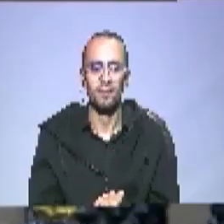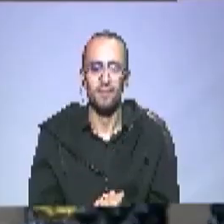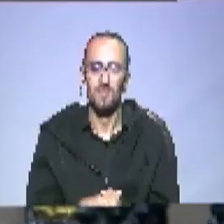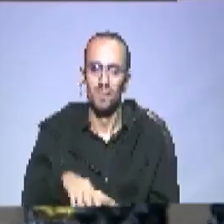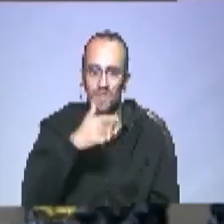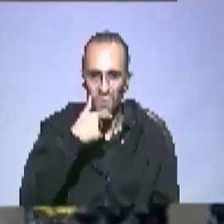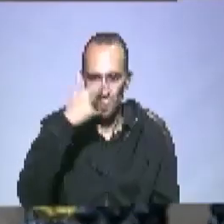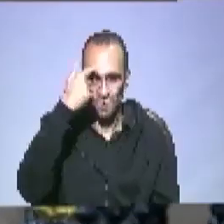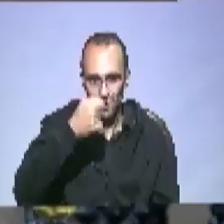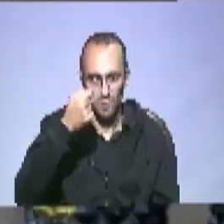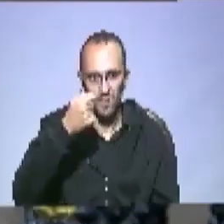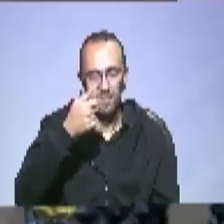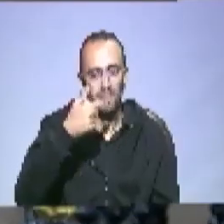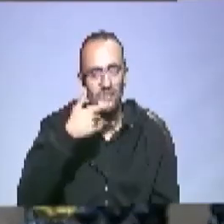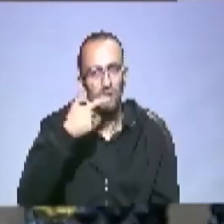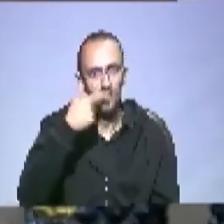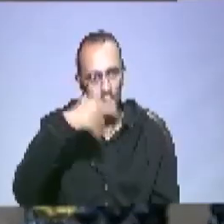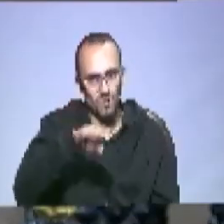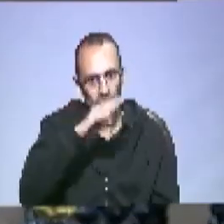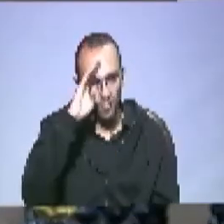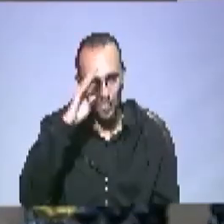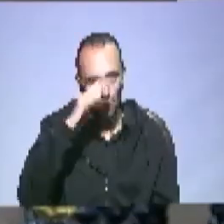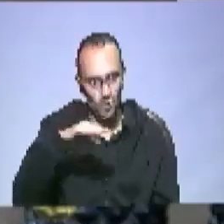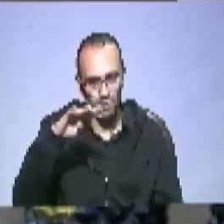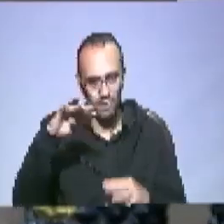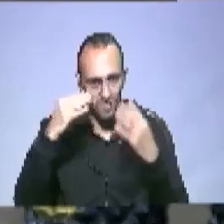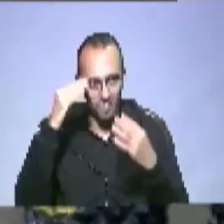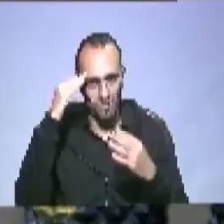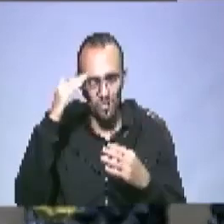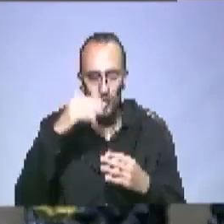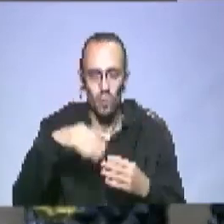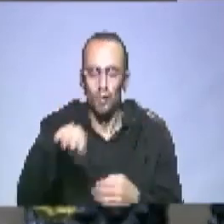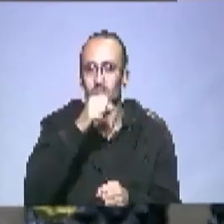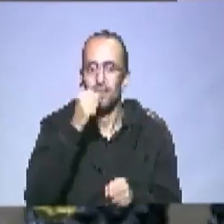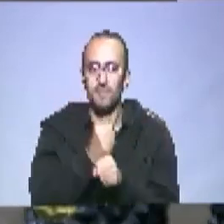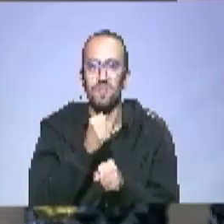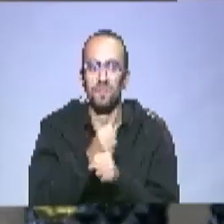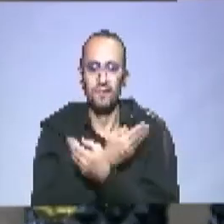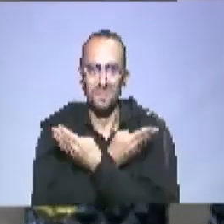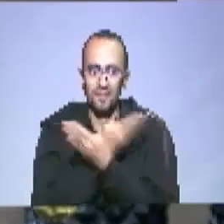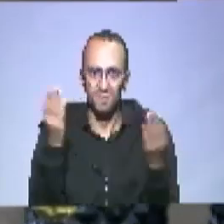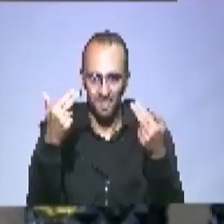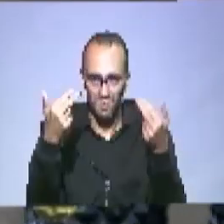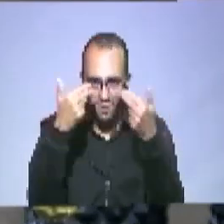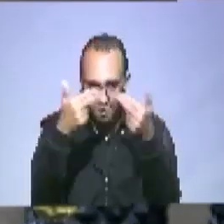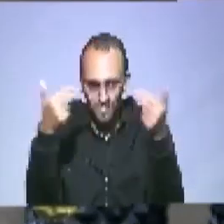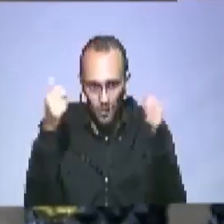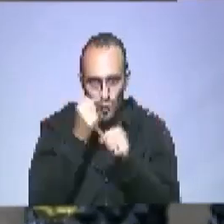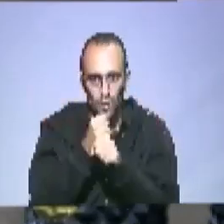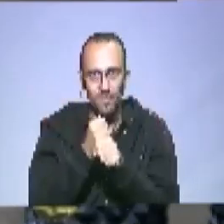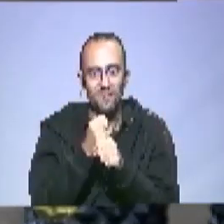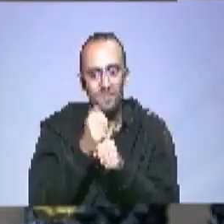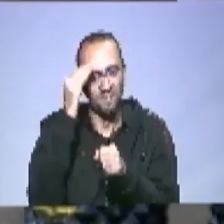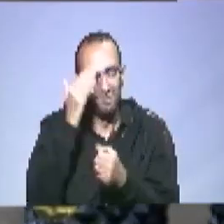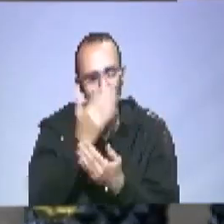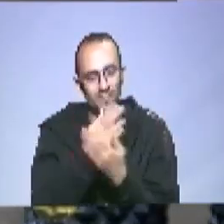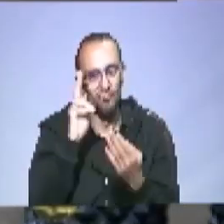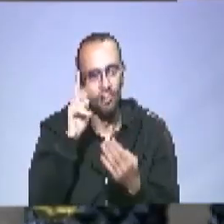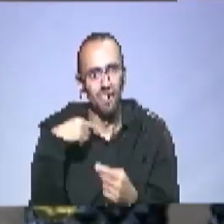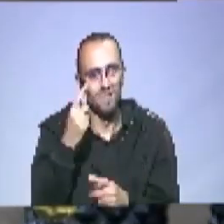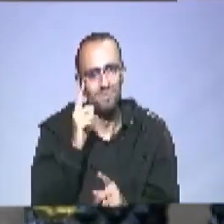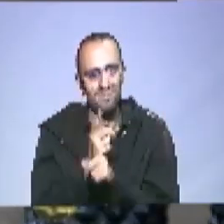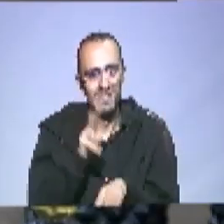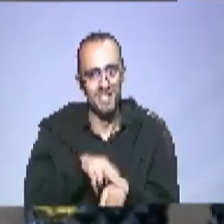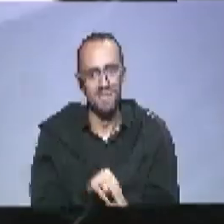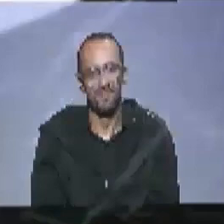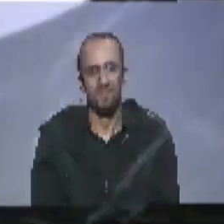وانتم طيبين. متألق. كل سنه وانت طيب. بشكركم جدا مشاهدينا، بشكر فريق العمل الجميل خلف الكاميرات، ونشوفكم في حلقه جديده من هي يومي. الى